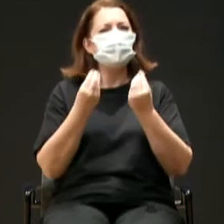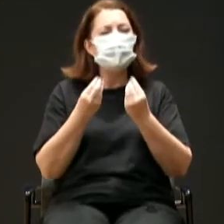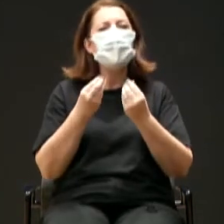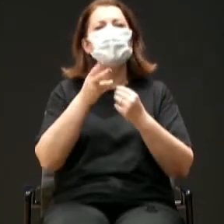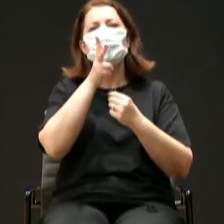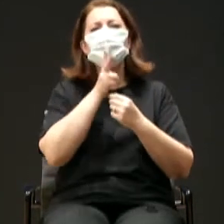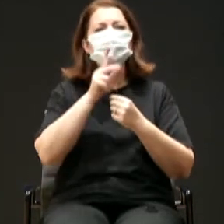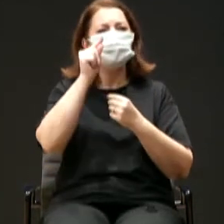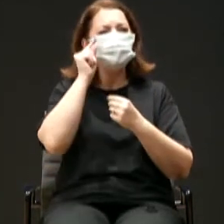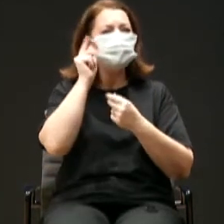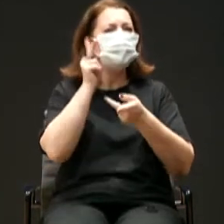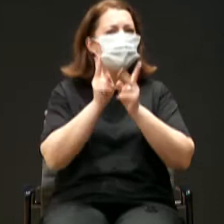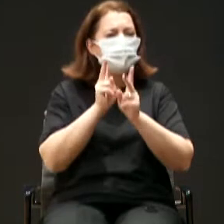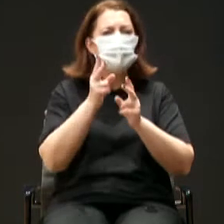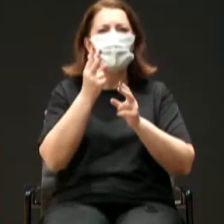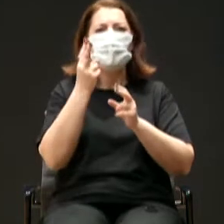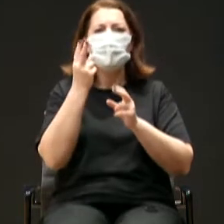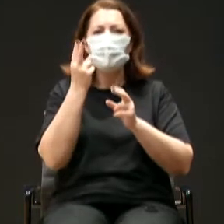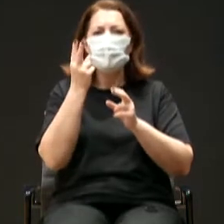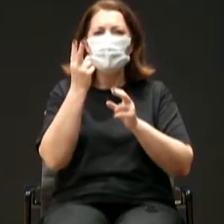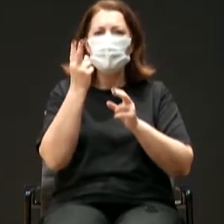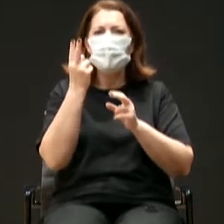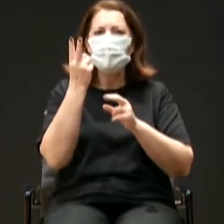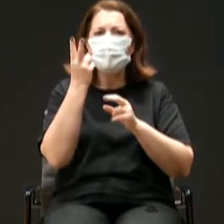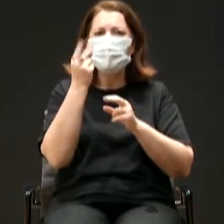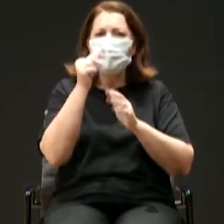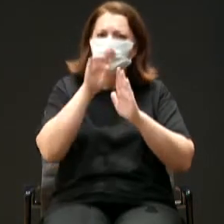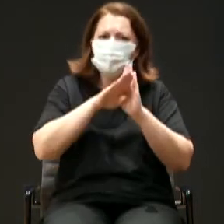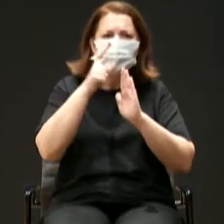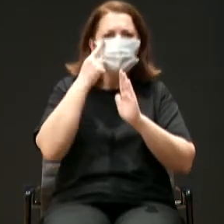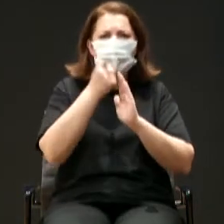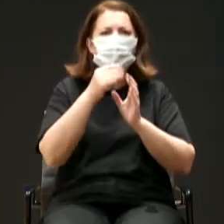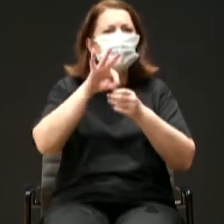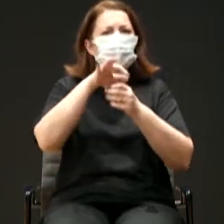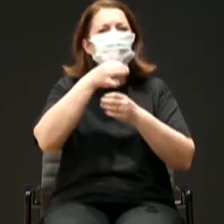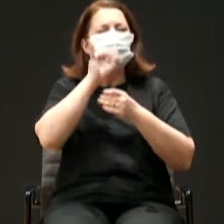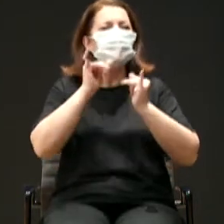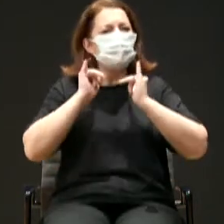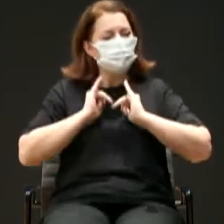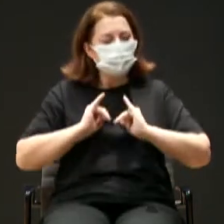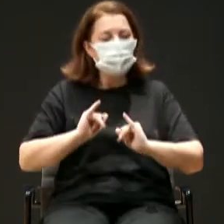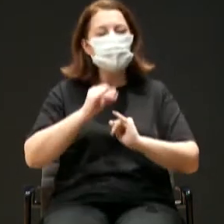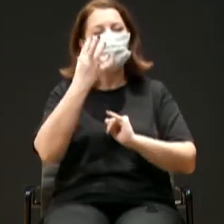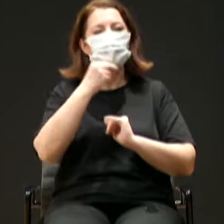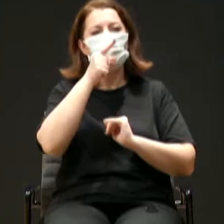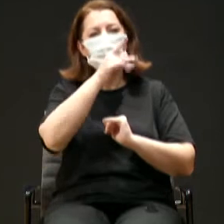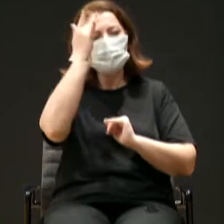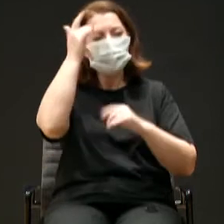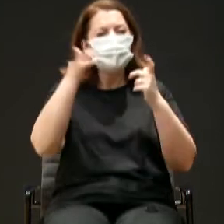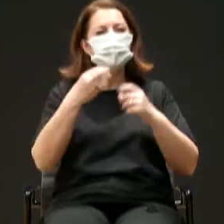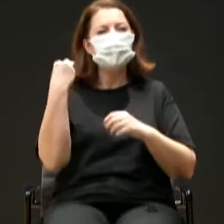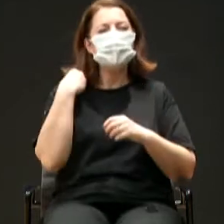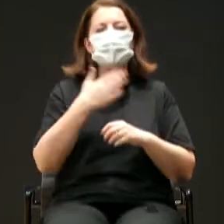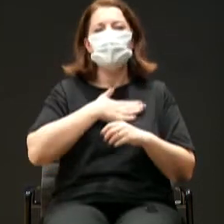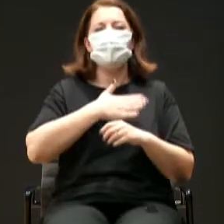kişilik amfiteyatrosu ve uygun fiyatlarıyla hizmet veren sosyal tesisiyle 50 dönümlük bu kent ormanı, Beylikdüzü'nün yeni nefes alma